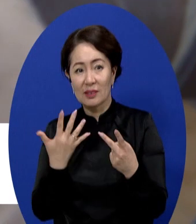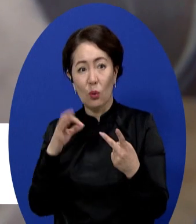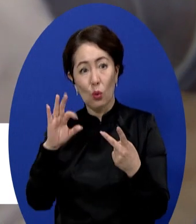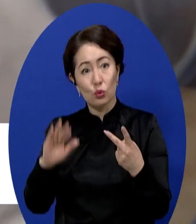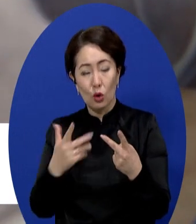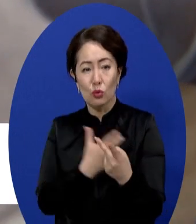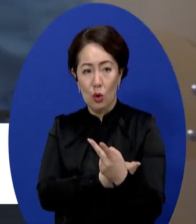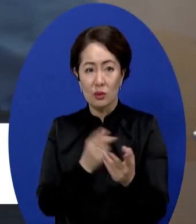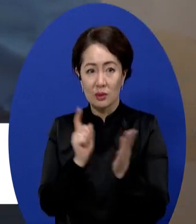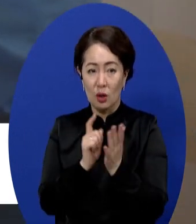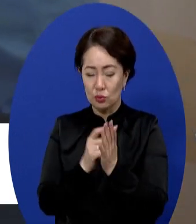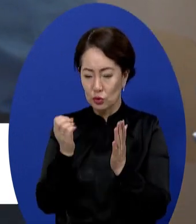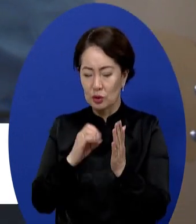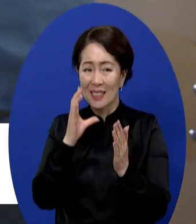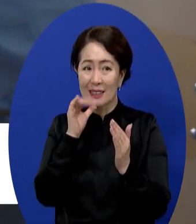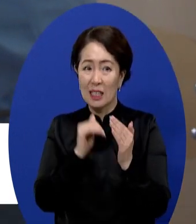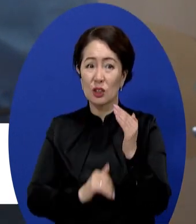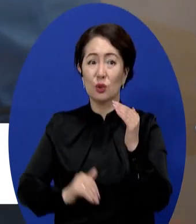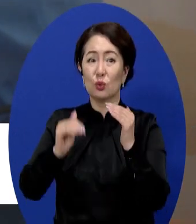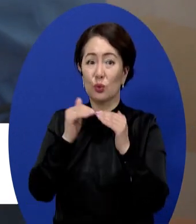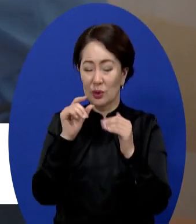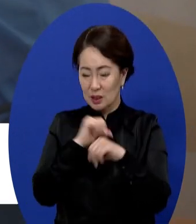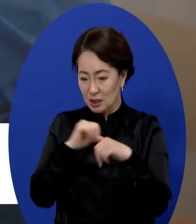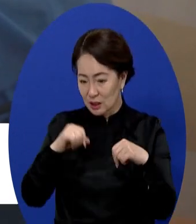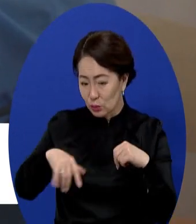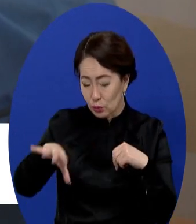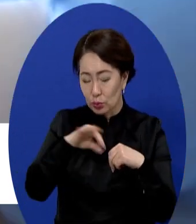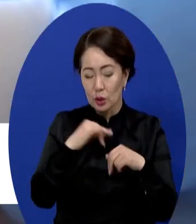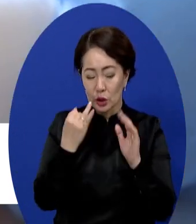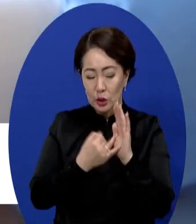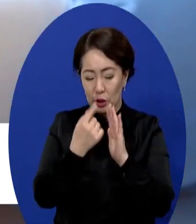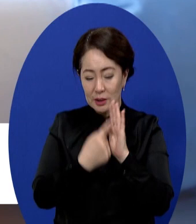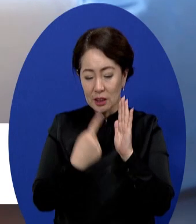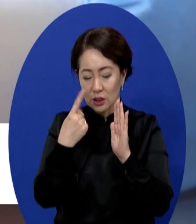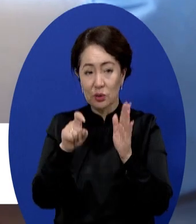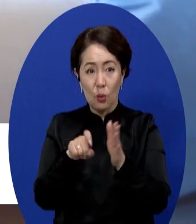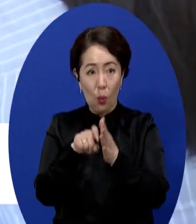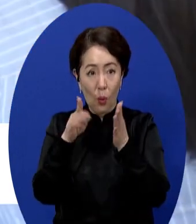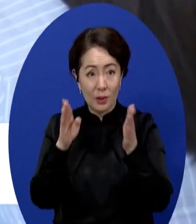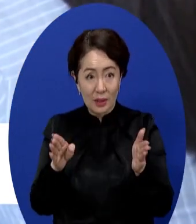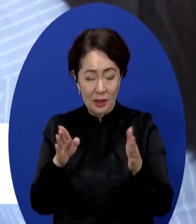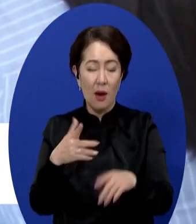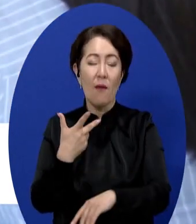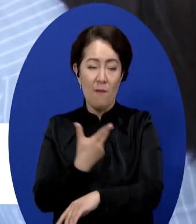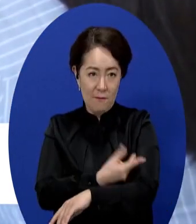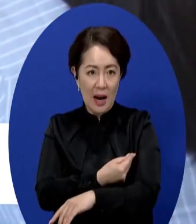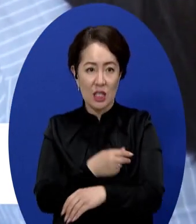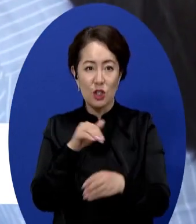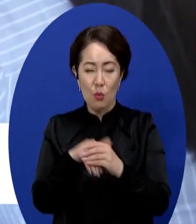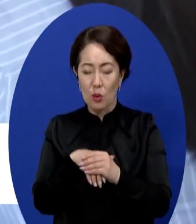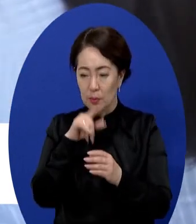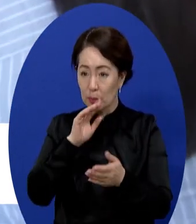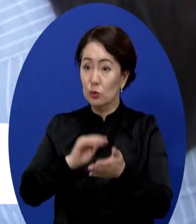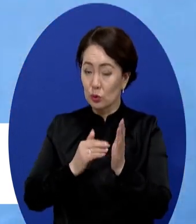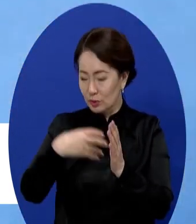улсын хэмжээгээр насан турш нийт иргэдийг 7-р сарын 1-ний дотор вакцинжуултад бүрэн хамруулна гэж засгийн газар төлөвлөсөн байна.